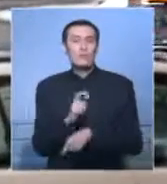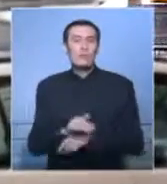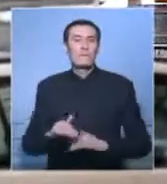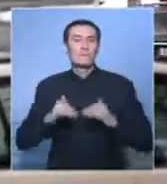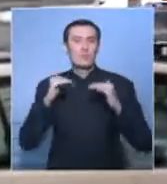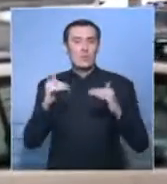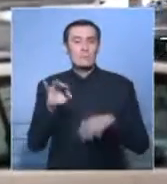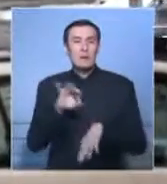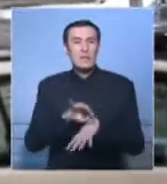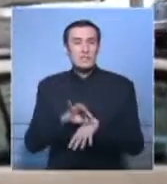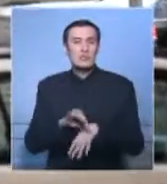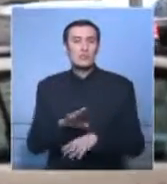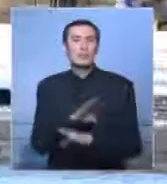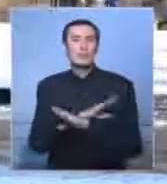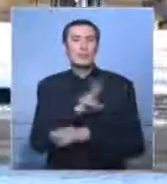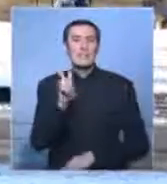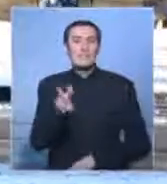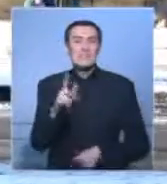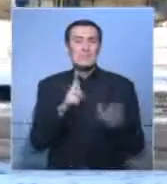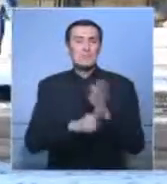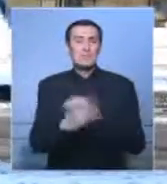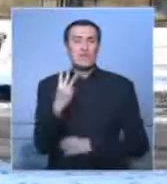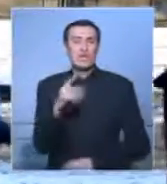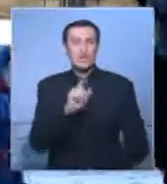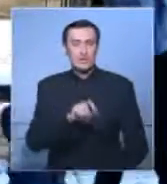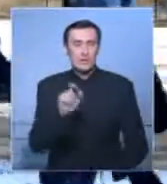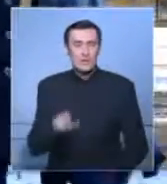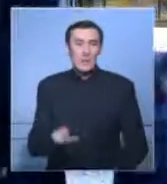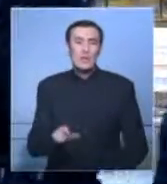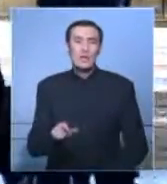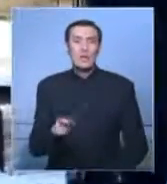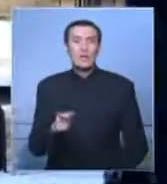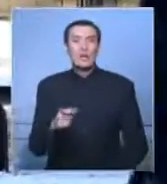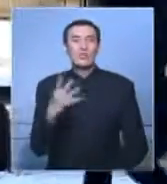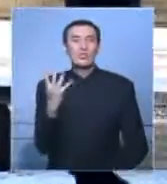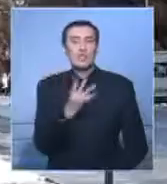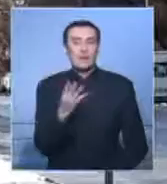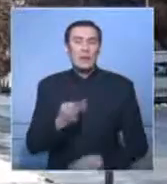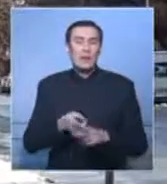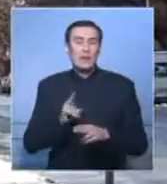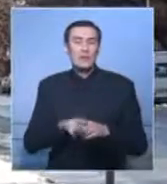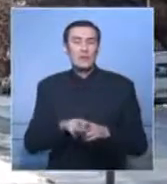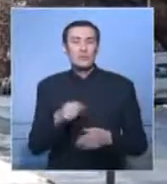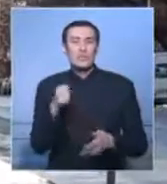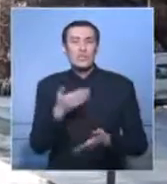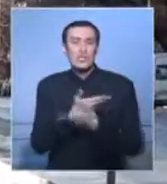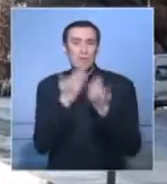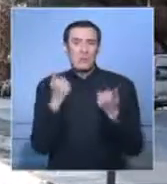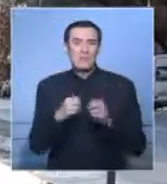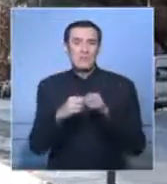высоким. От этой болезни уже скончались 273 человека. Четверо из них не достигли совершеннолетия.